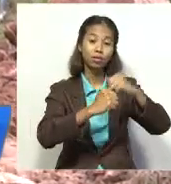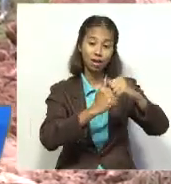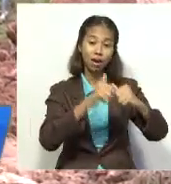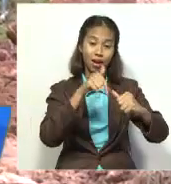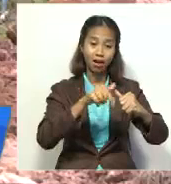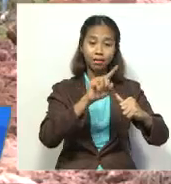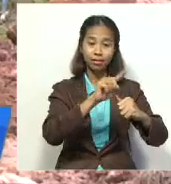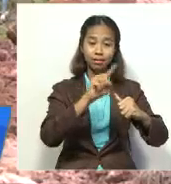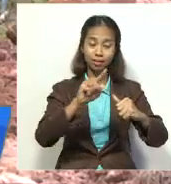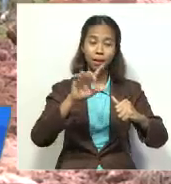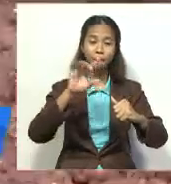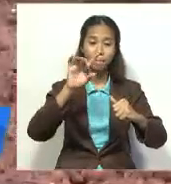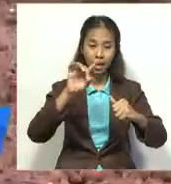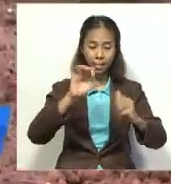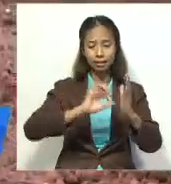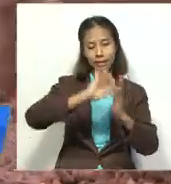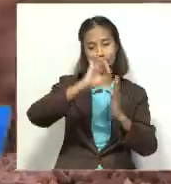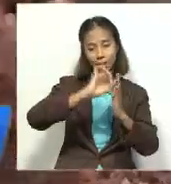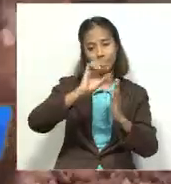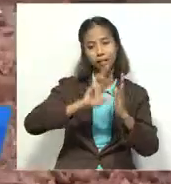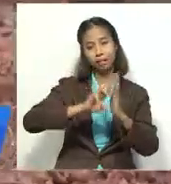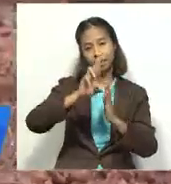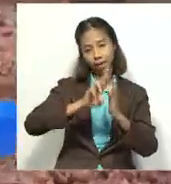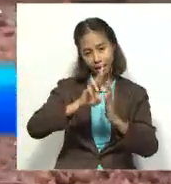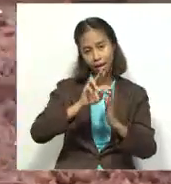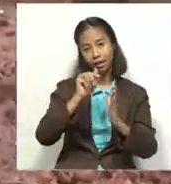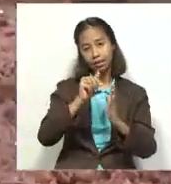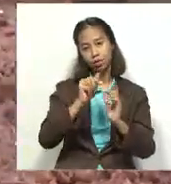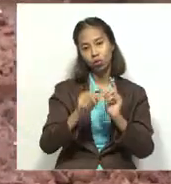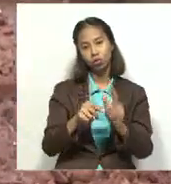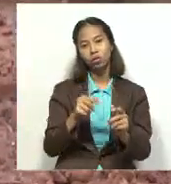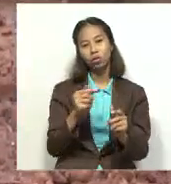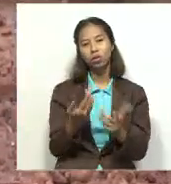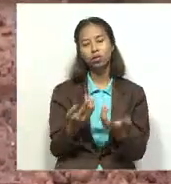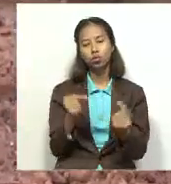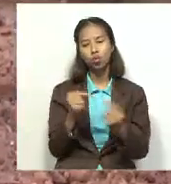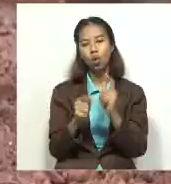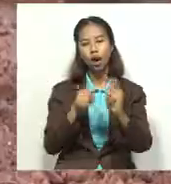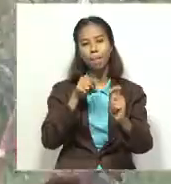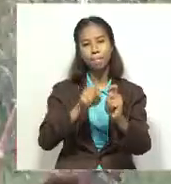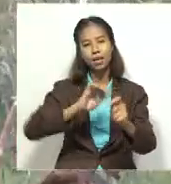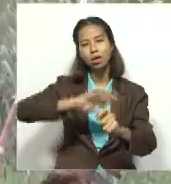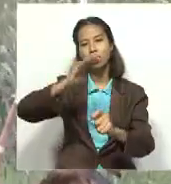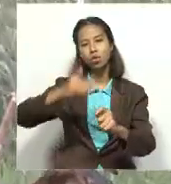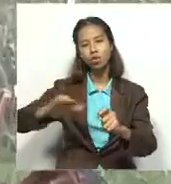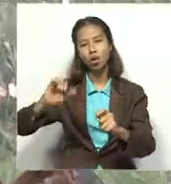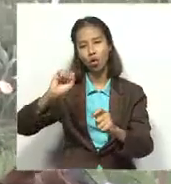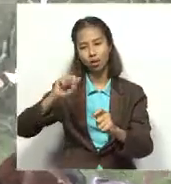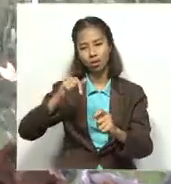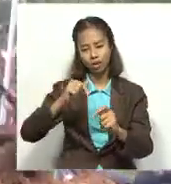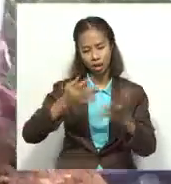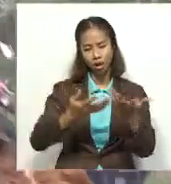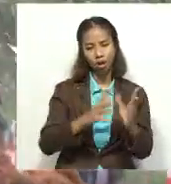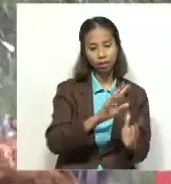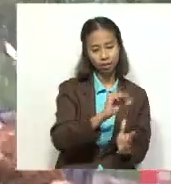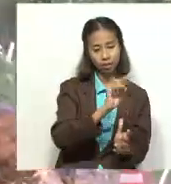ง118เชียงใหม่เชียงรายช่วงบ้านปังแฟนตำบลป่าเมี่ยงอำเภอดอยสะเก็ดบริเวณกิโลเมตรที่